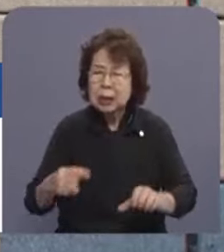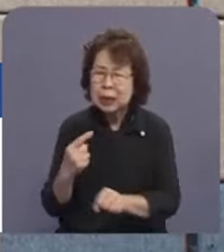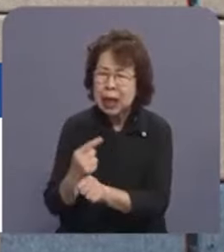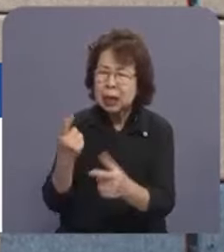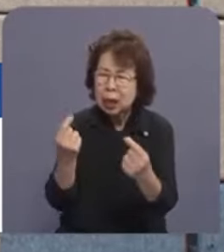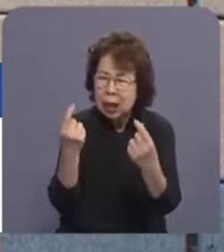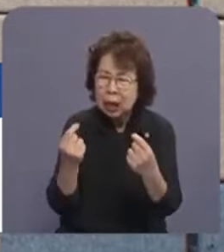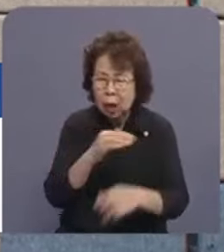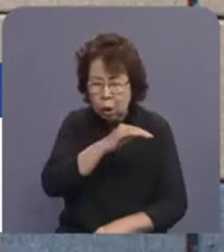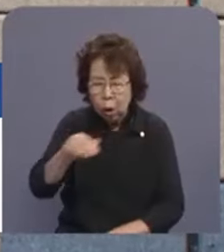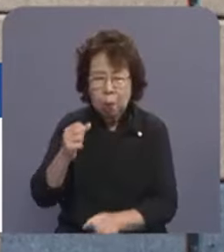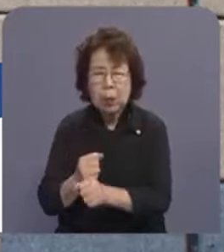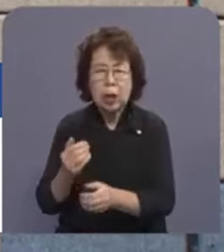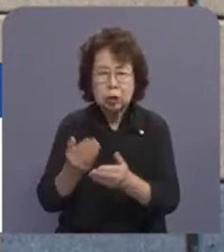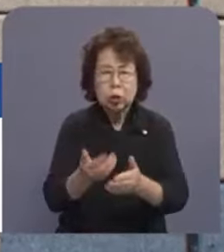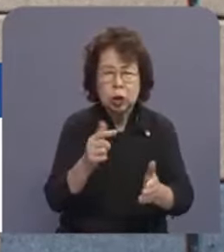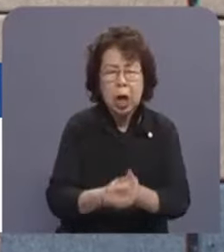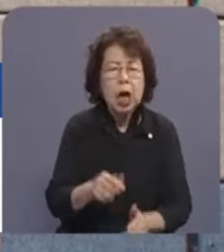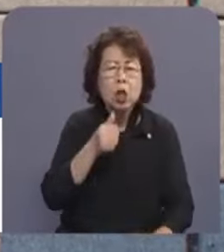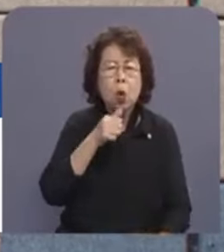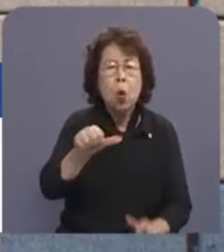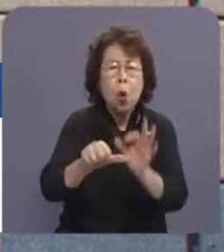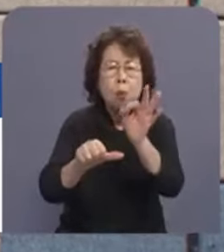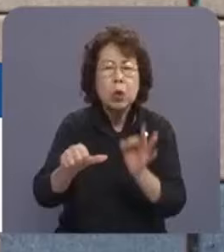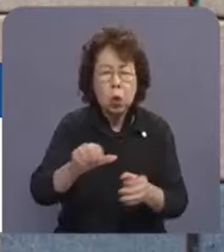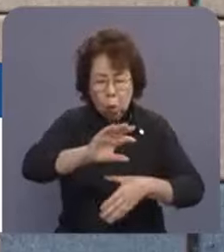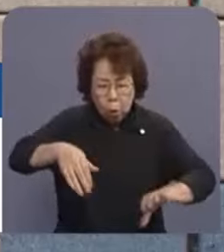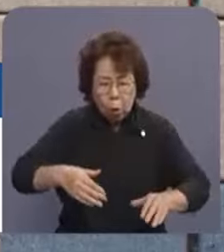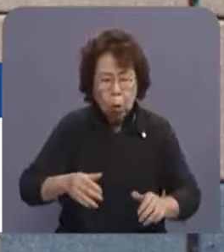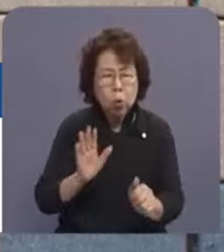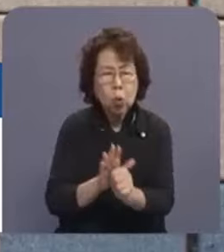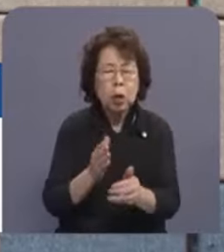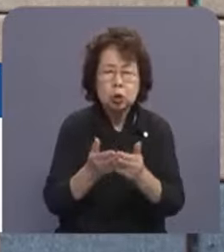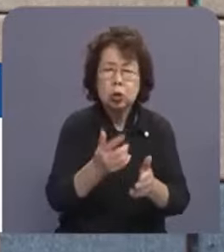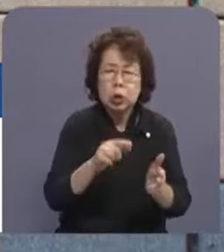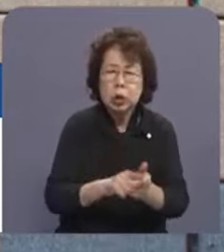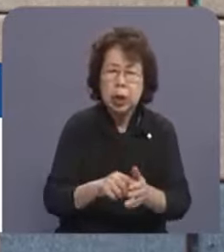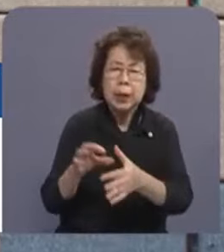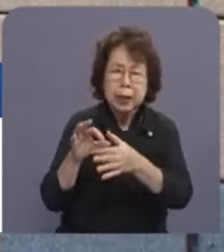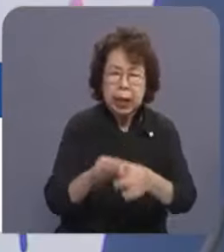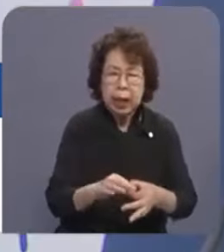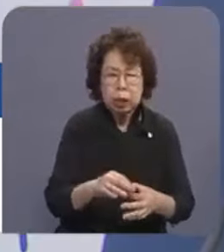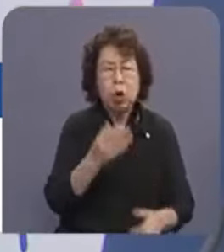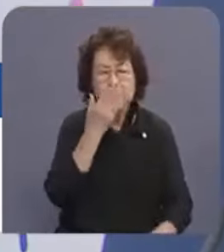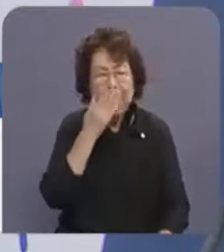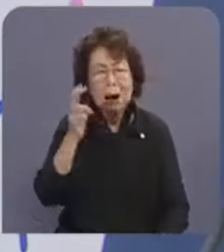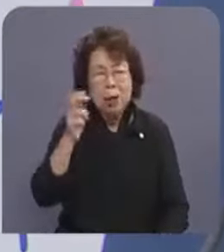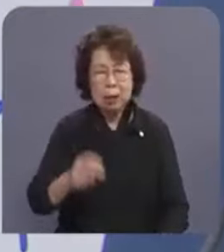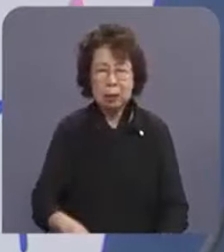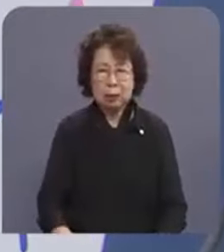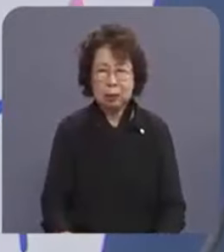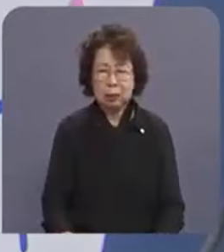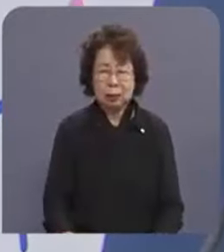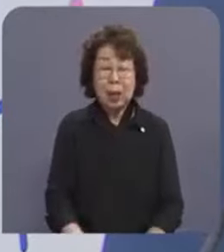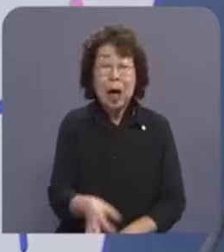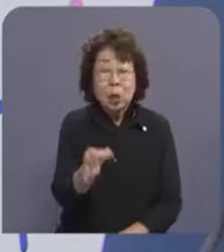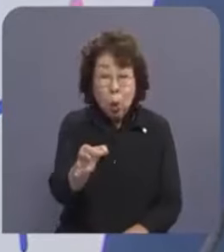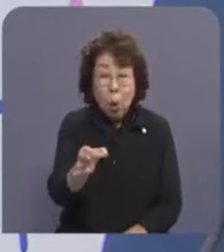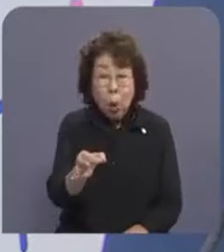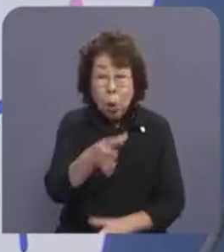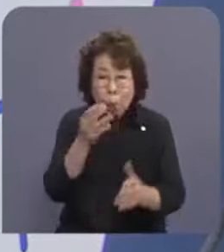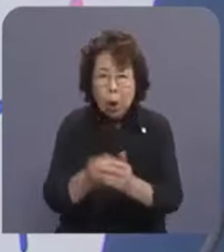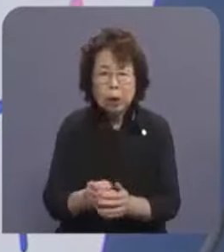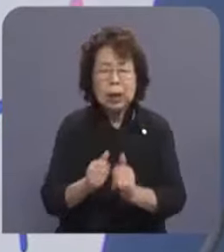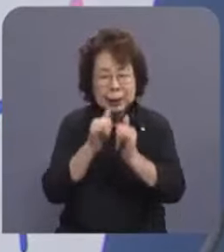규모와 5% 정도의 캐시백 지원정책을 그대로 유지할 계획입니다 동백전의 경제적